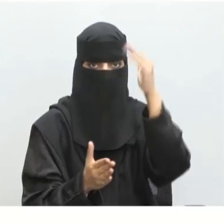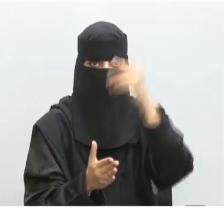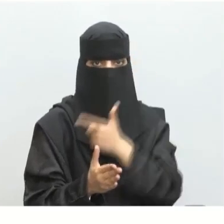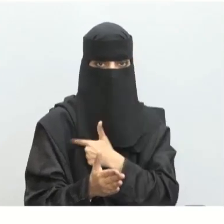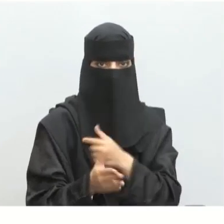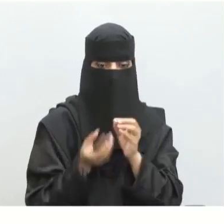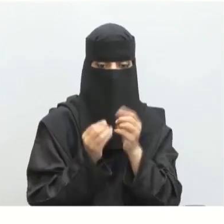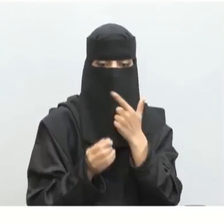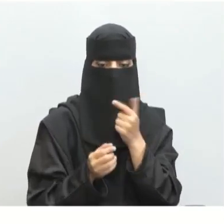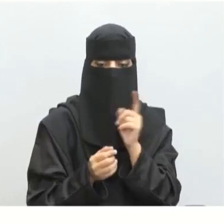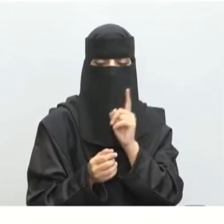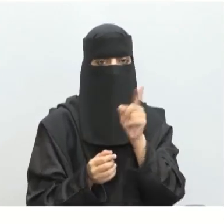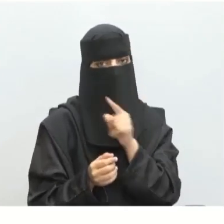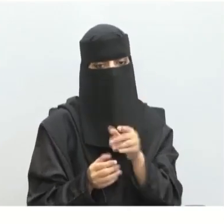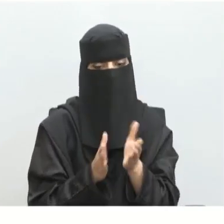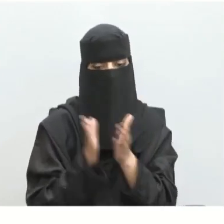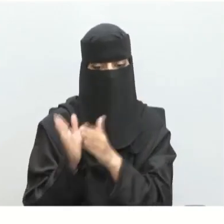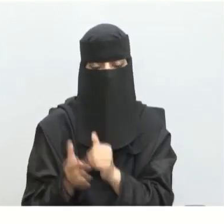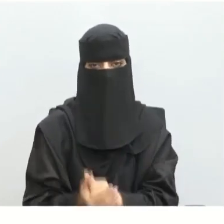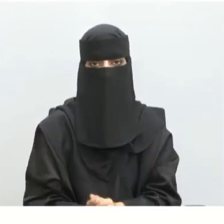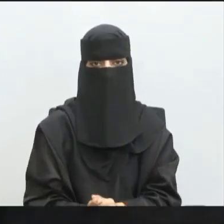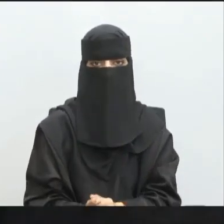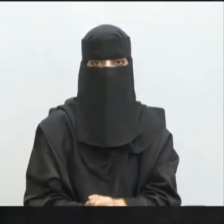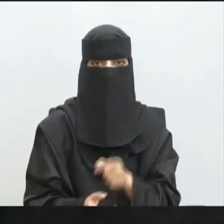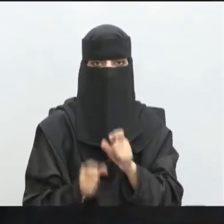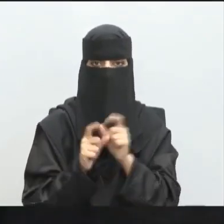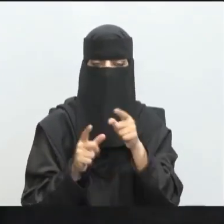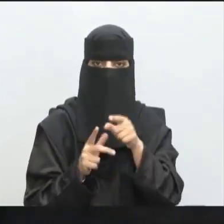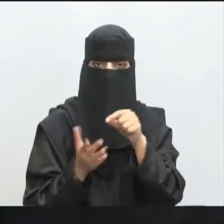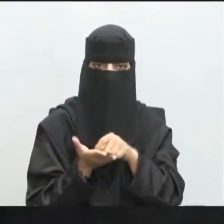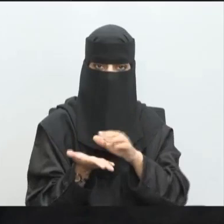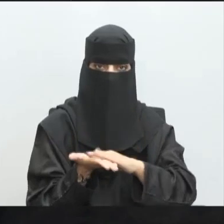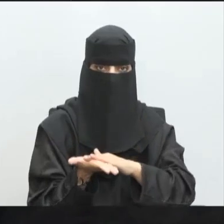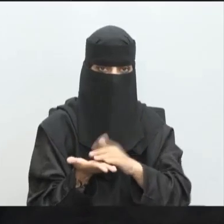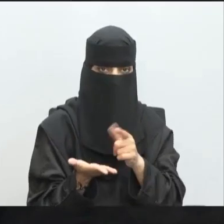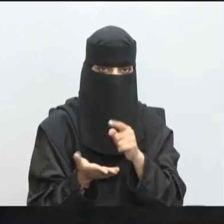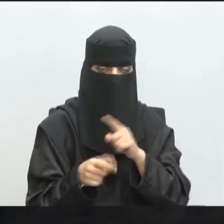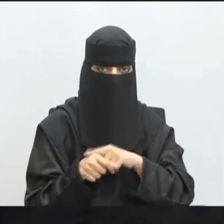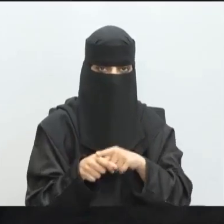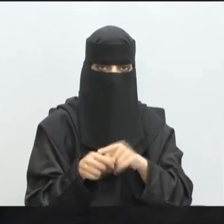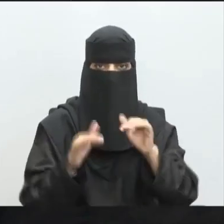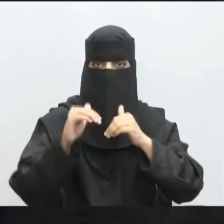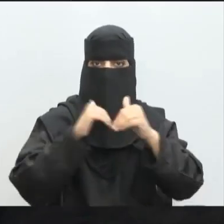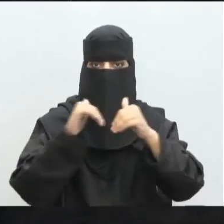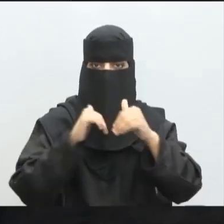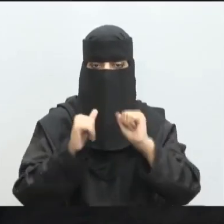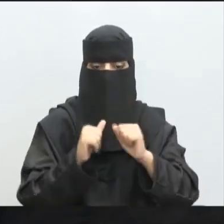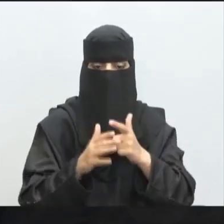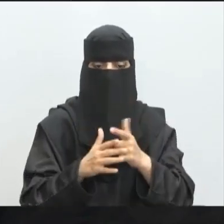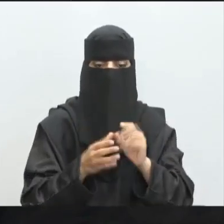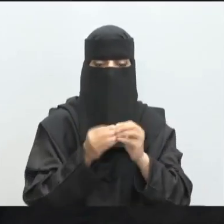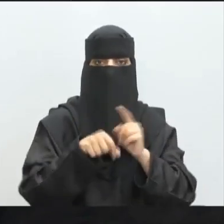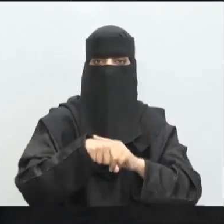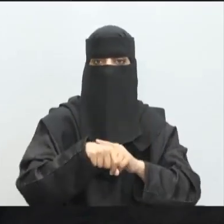احسنتم خطا اللون الاحمر هو يشير في الخريطه الطبوغرافيه الى الشوارع اللون